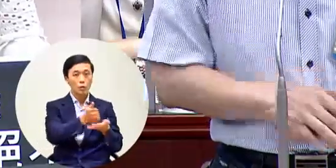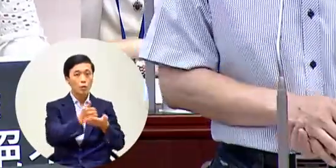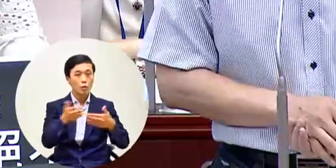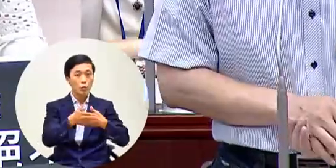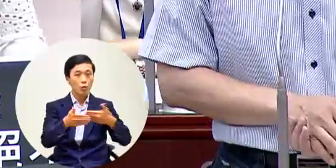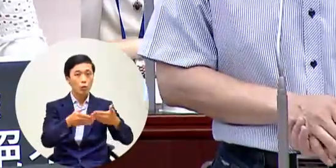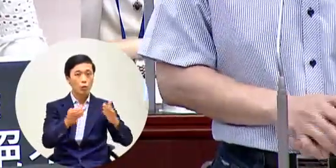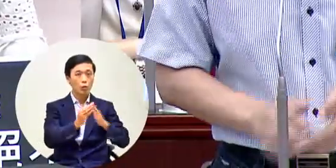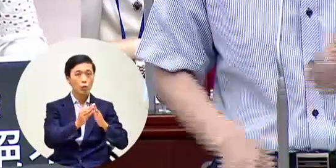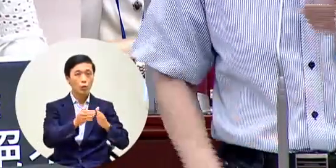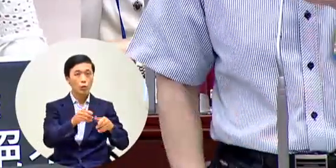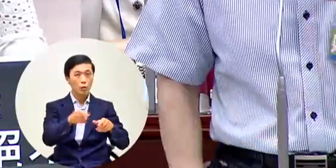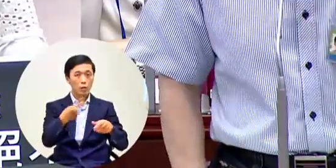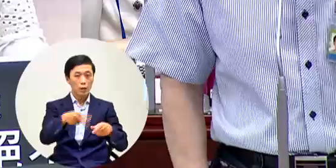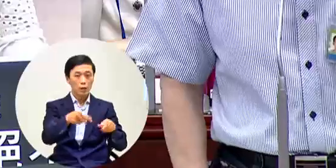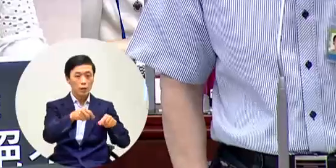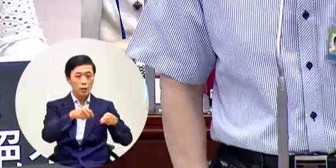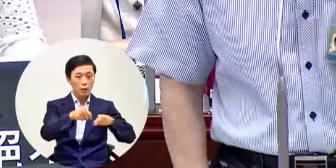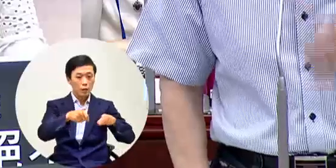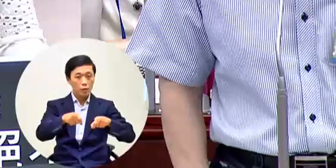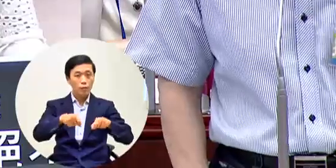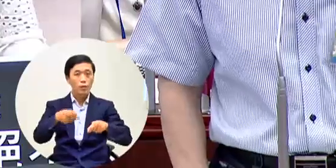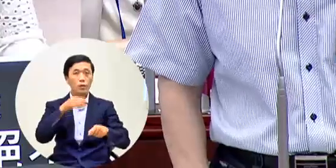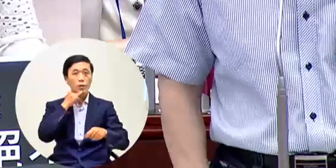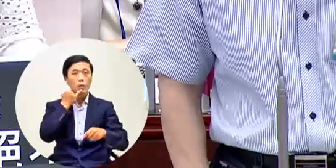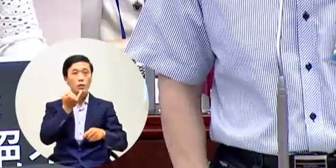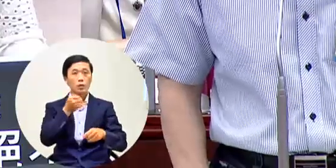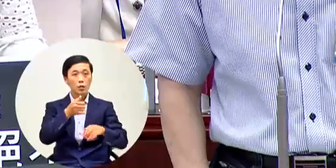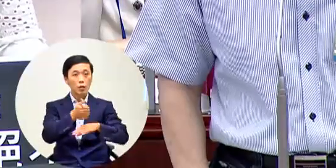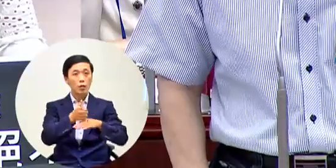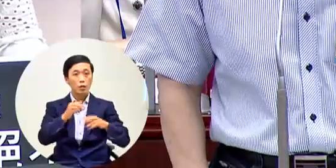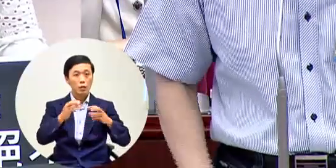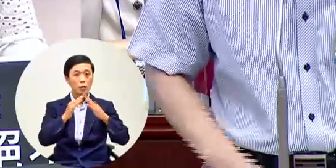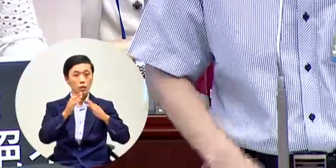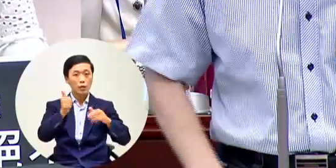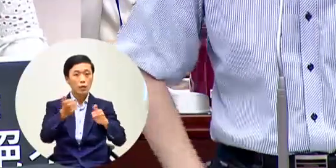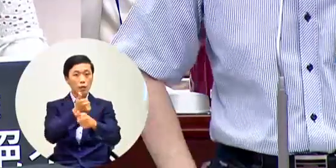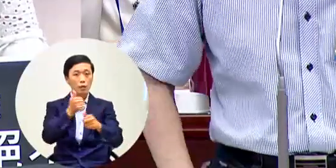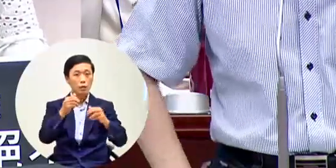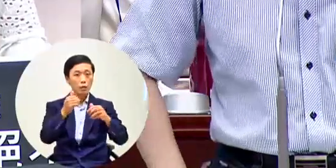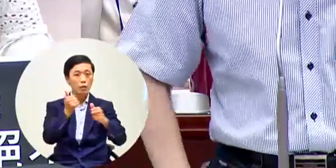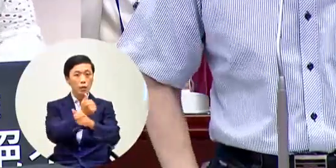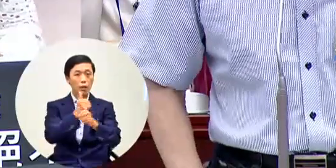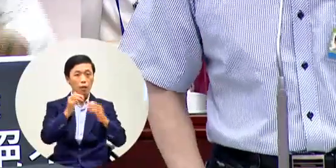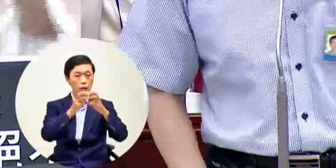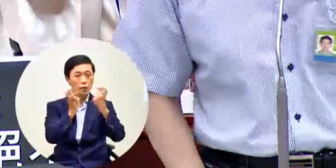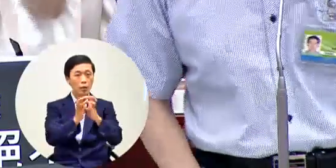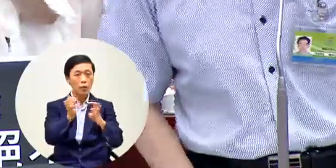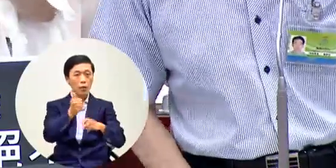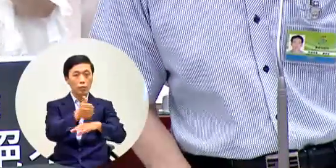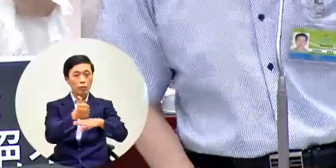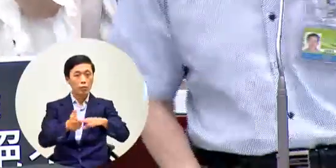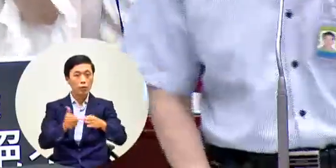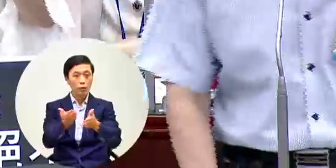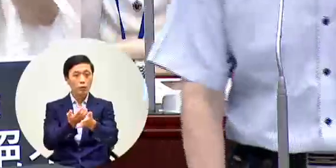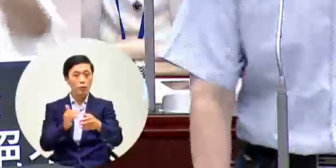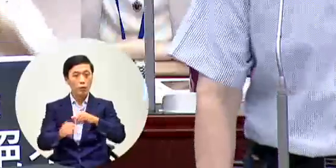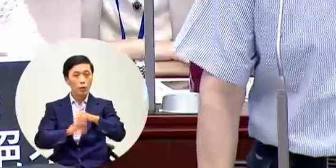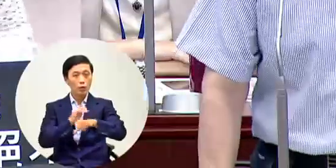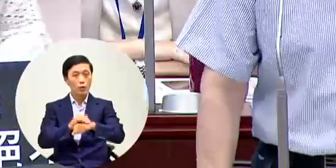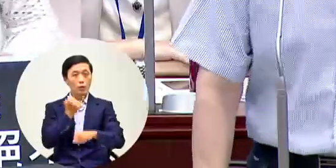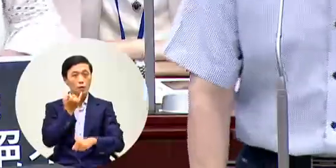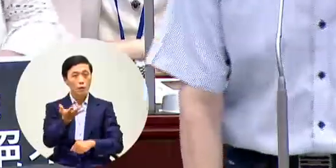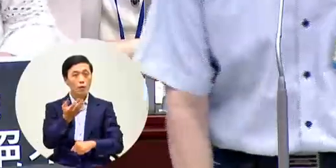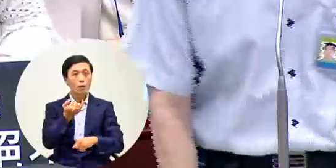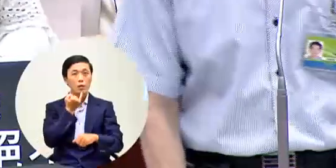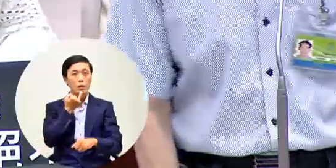设。 那也可以在杨市长卸任之前给我们完成吗？ 我们会马上处理。 好， 那 我就看着哈，我现在可能看